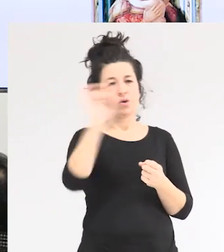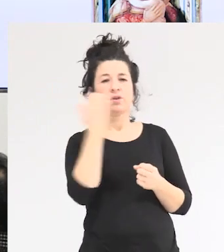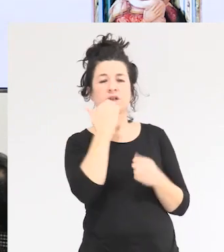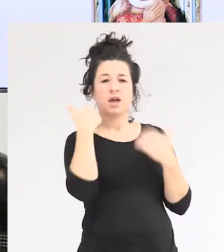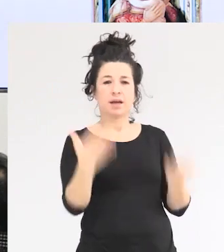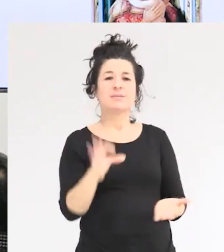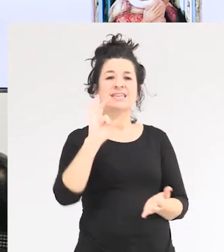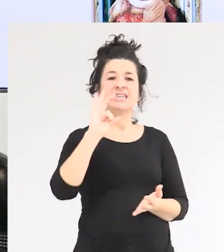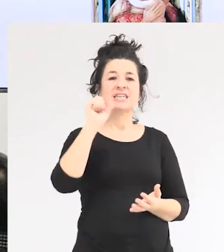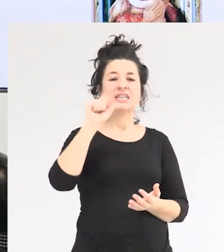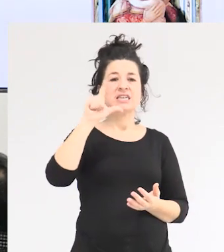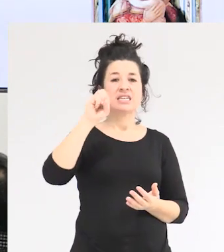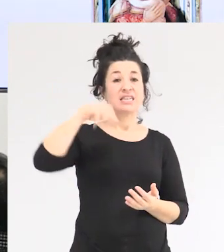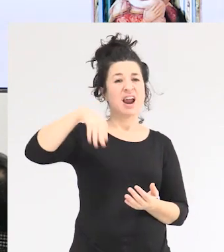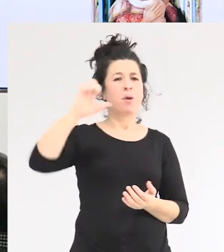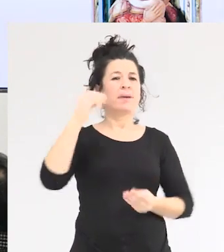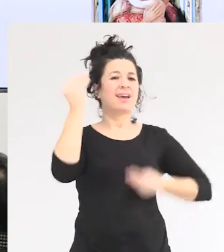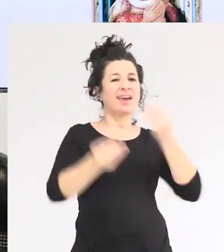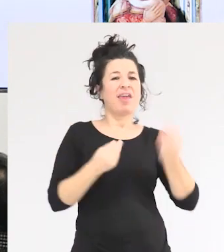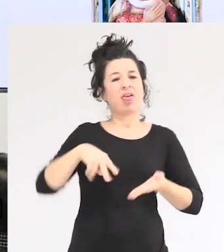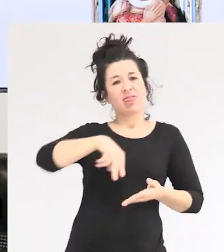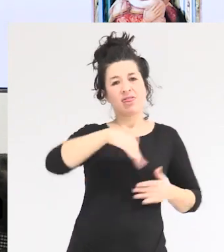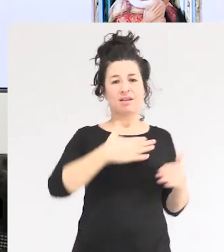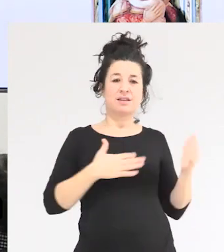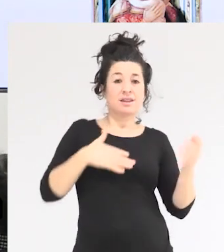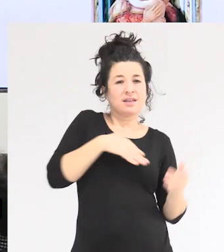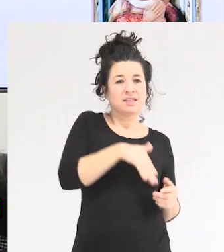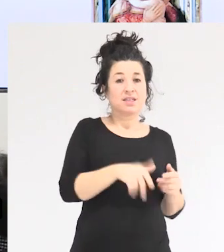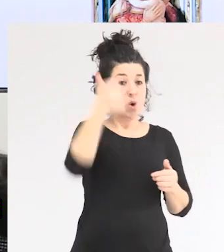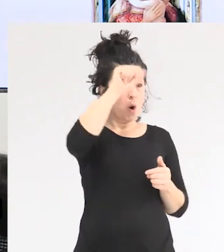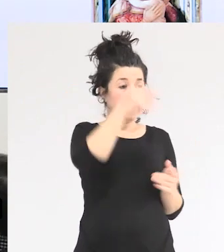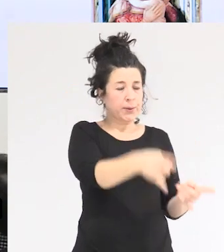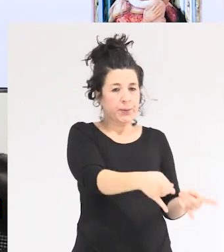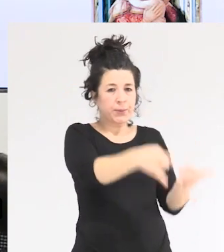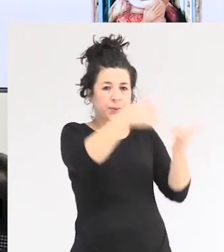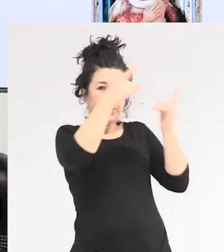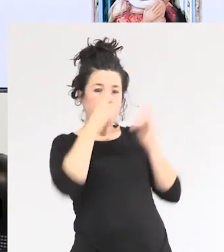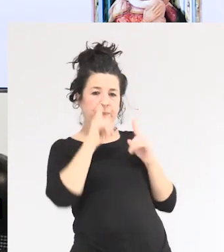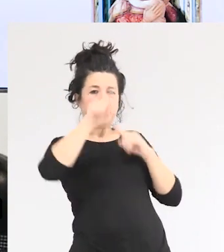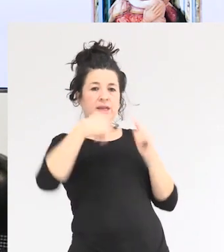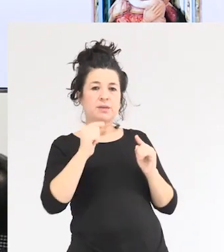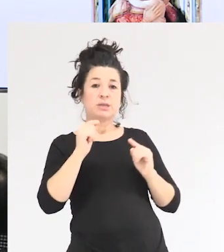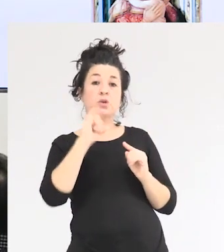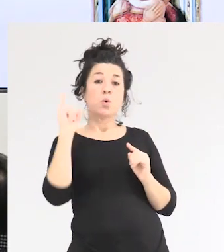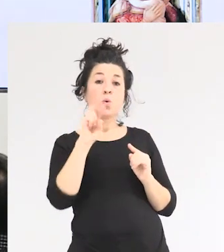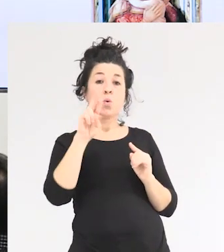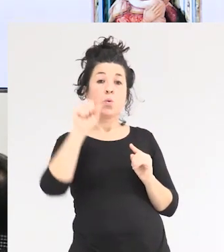Salome batek zer egiten du, dantzatu, seduzitu gizon bat, gizon horrek gero Juan el Bautistari burua moztu diezaion